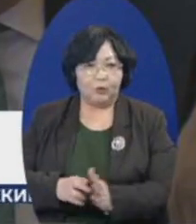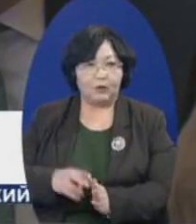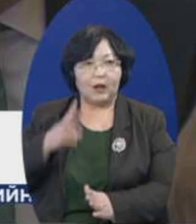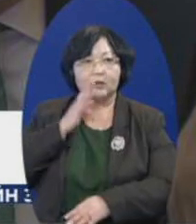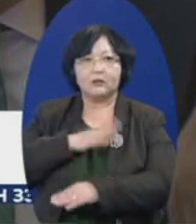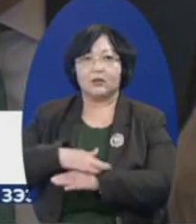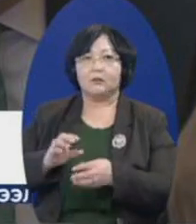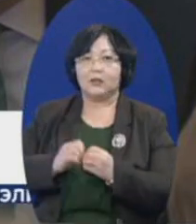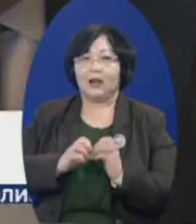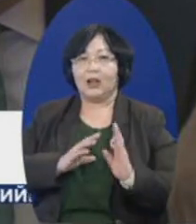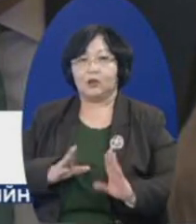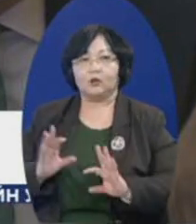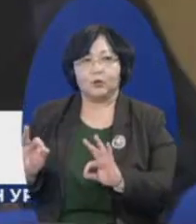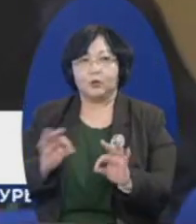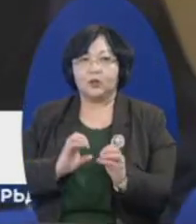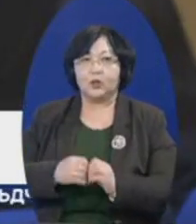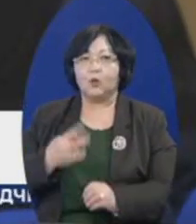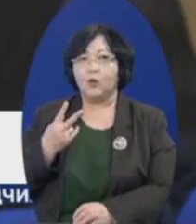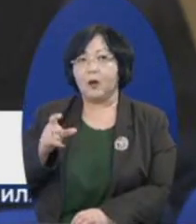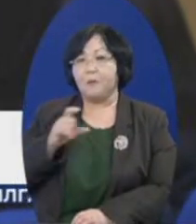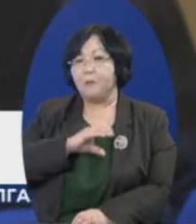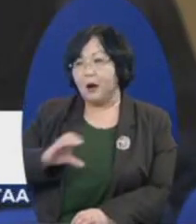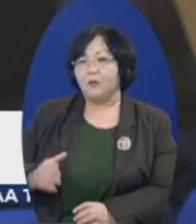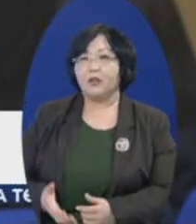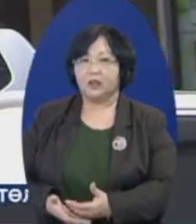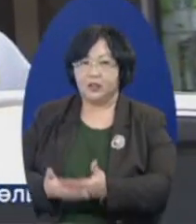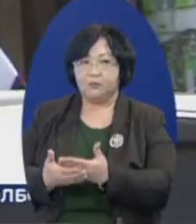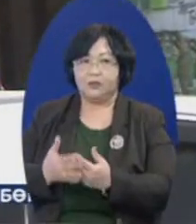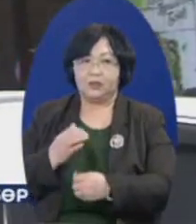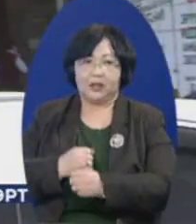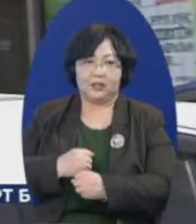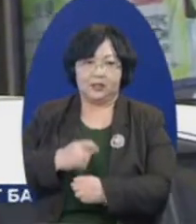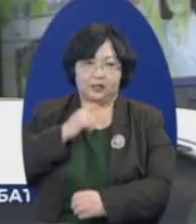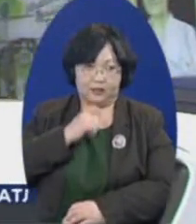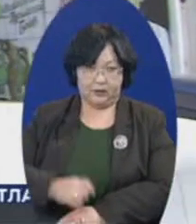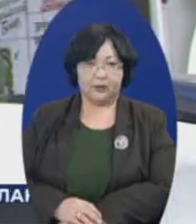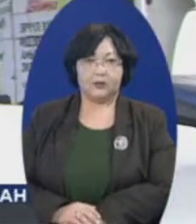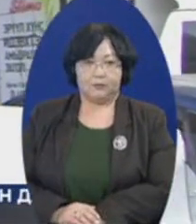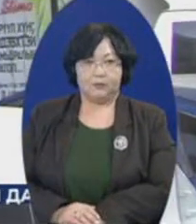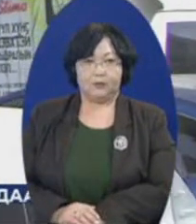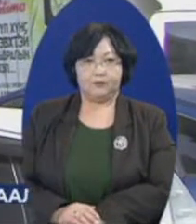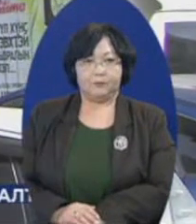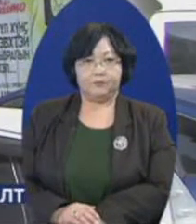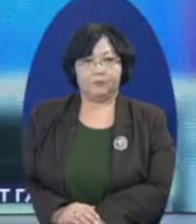энэ хандлагыг төлөвшүүлэхэд үйлдвэрчний өвлийн байгууллагаас дамжиж ажиллахаа хэрэгтэй.